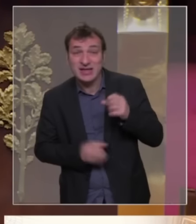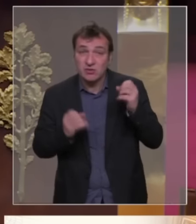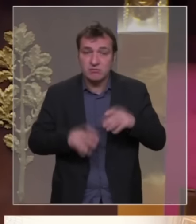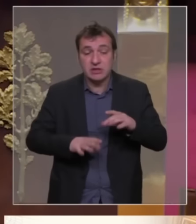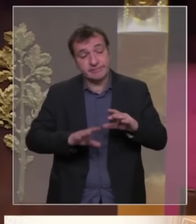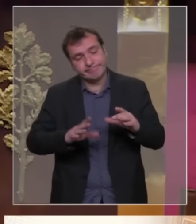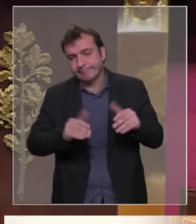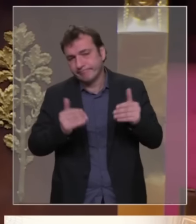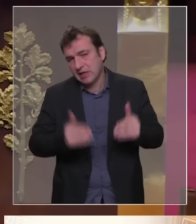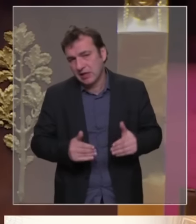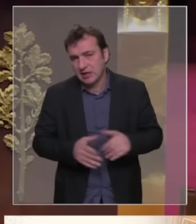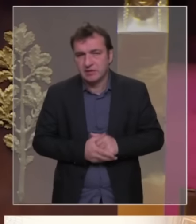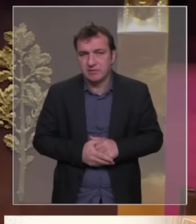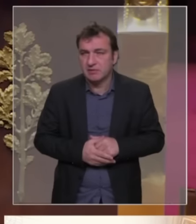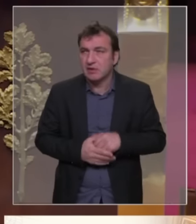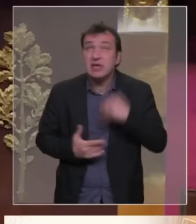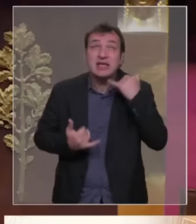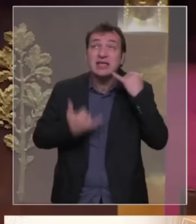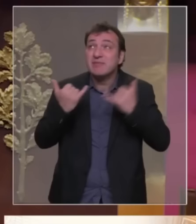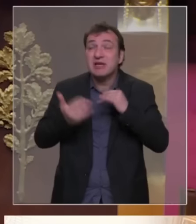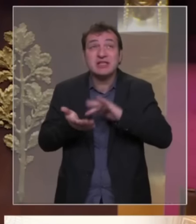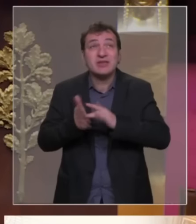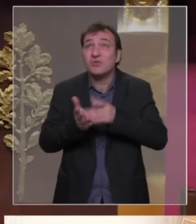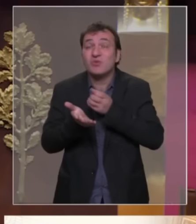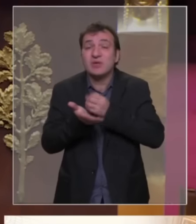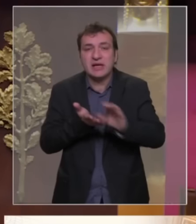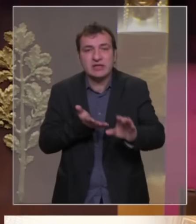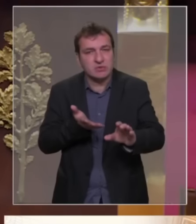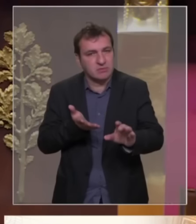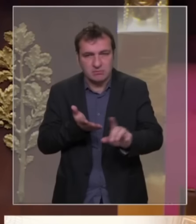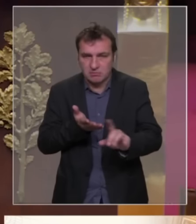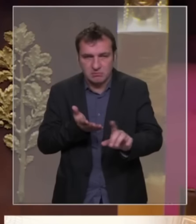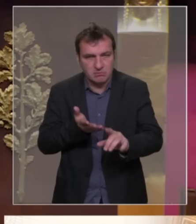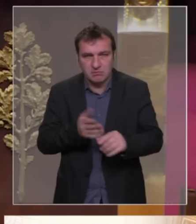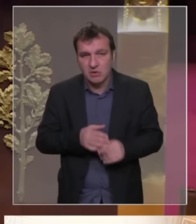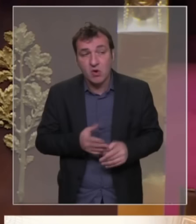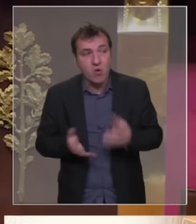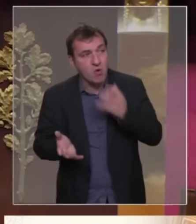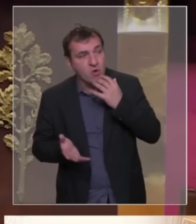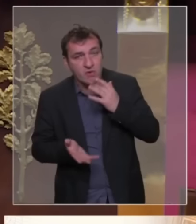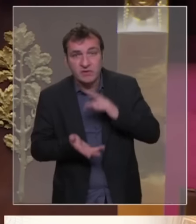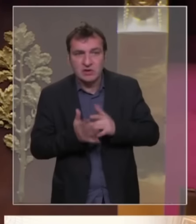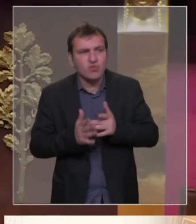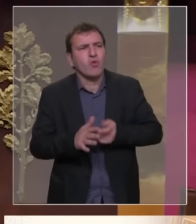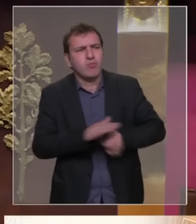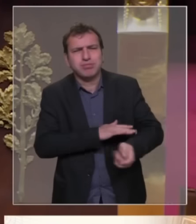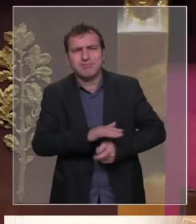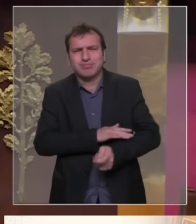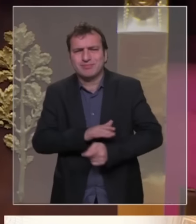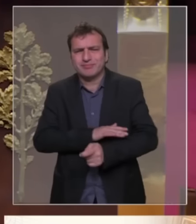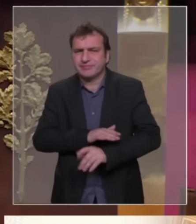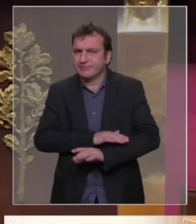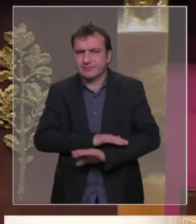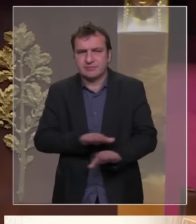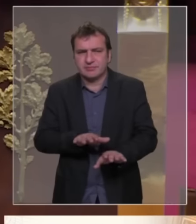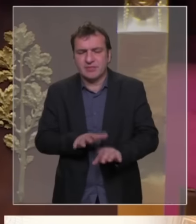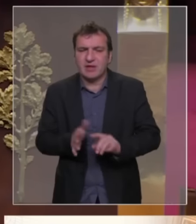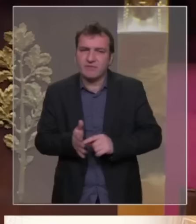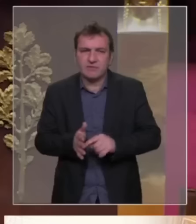à l'illusion du tout gratuit, à la tentation de tout subventionner. C'est en faisant des choix